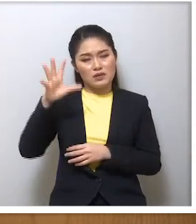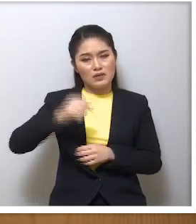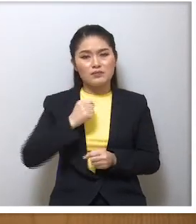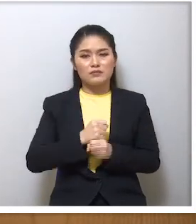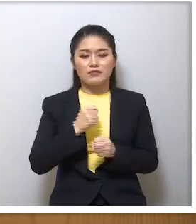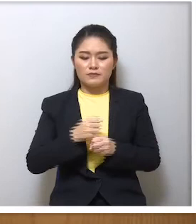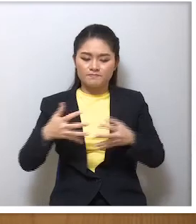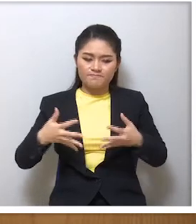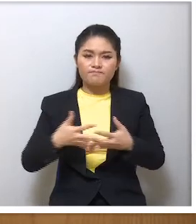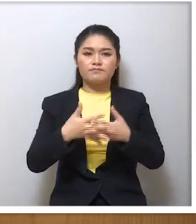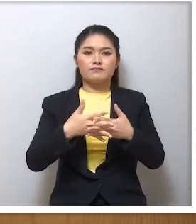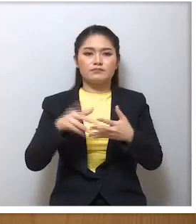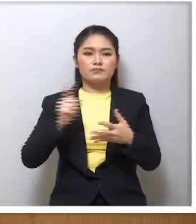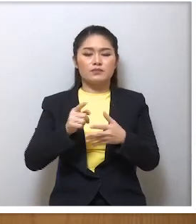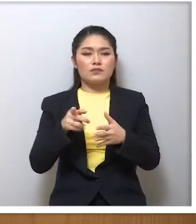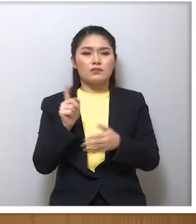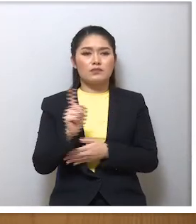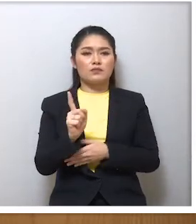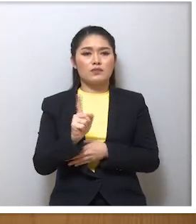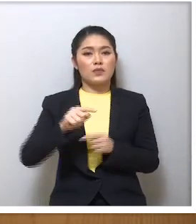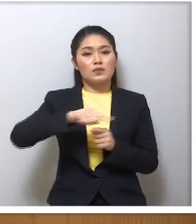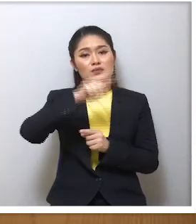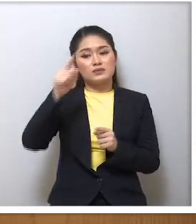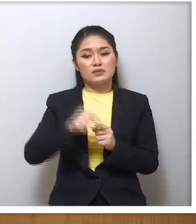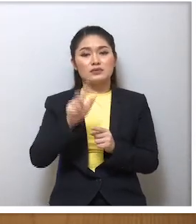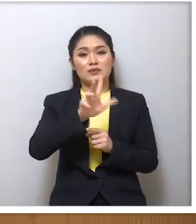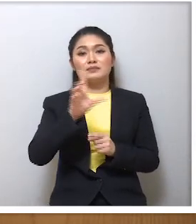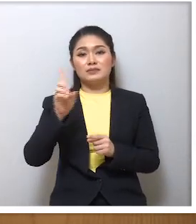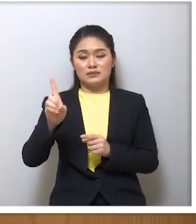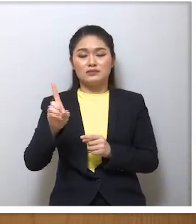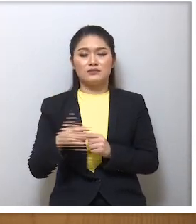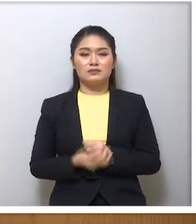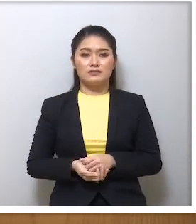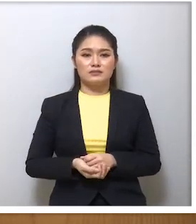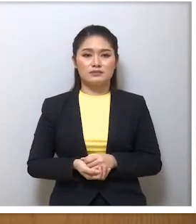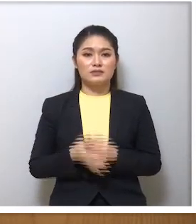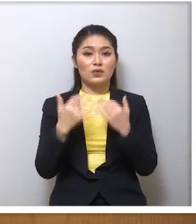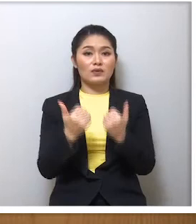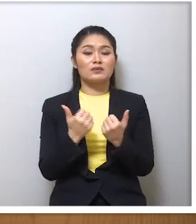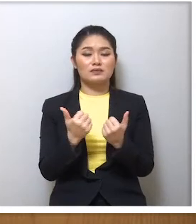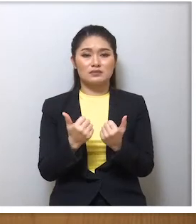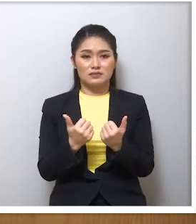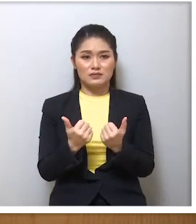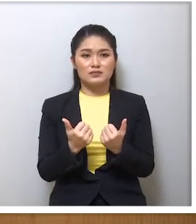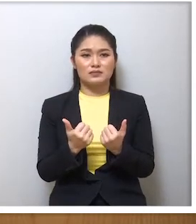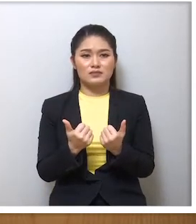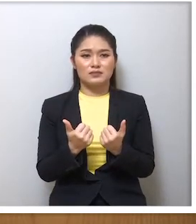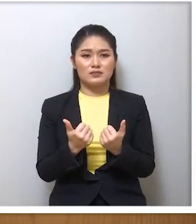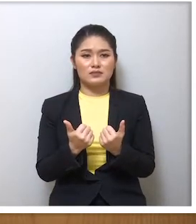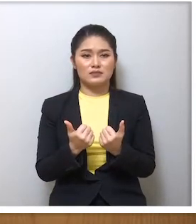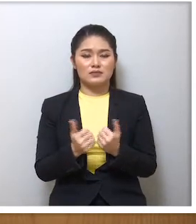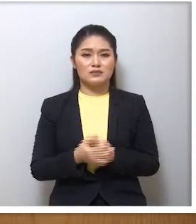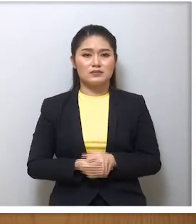าแมปปิ้งกับตัว3มิตินะครับสำหรับในครั้งนี้เนี่ย